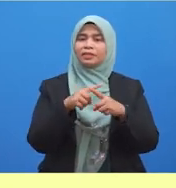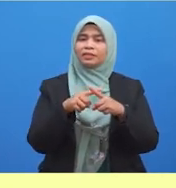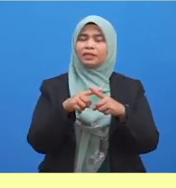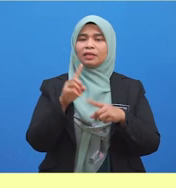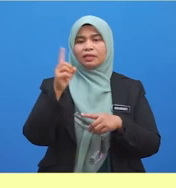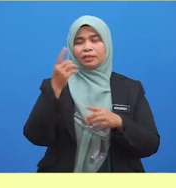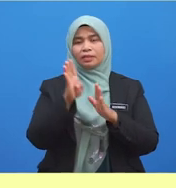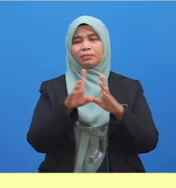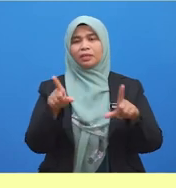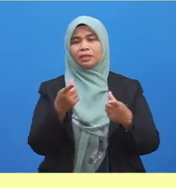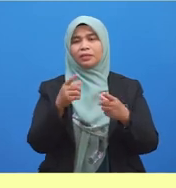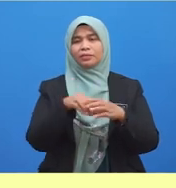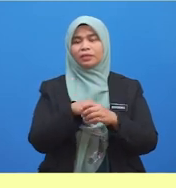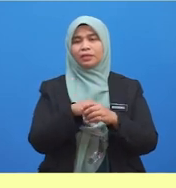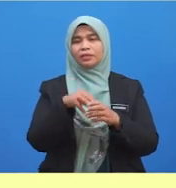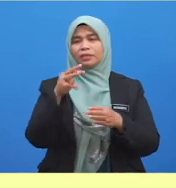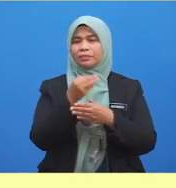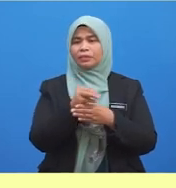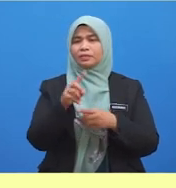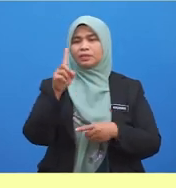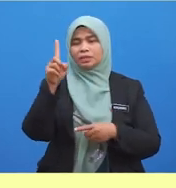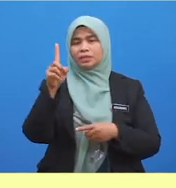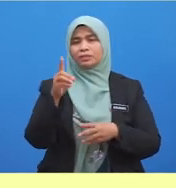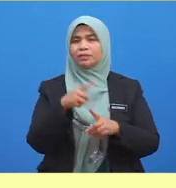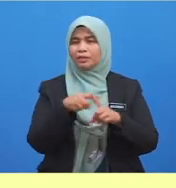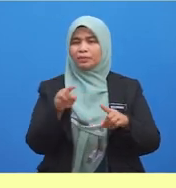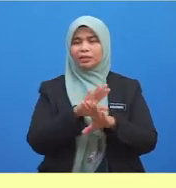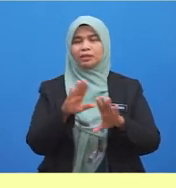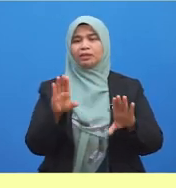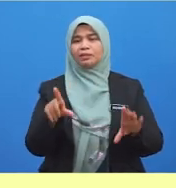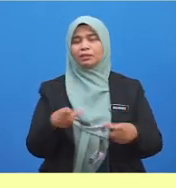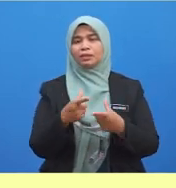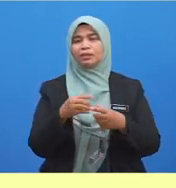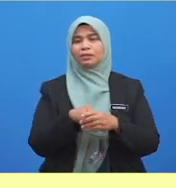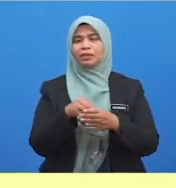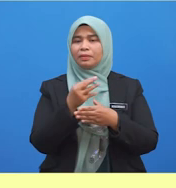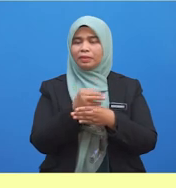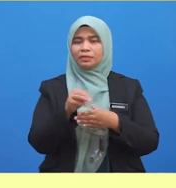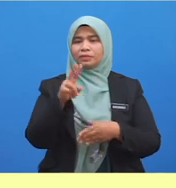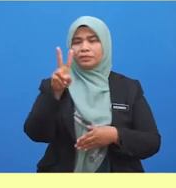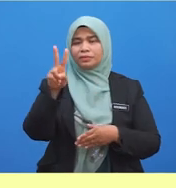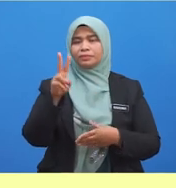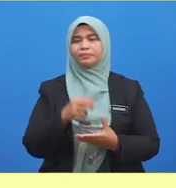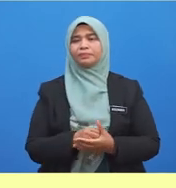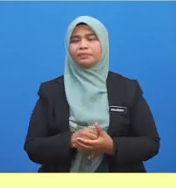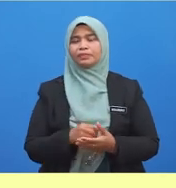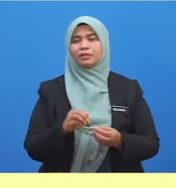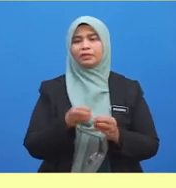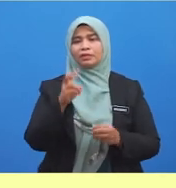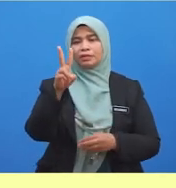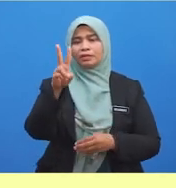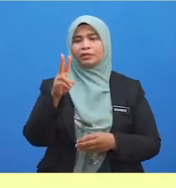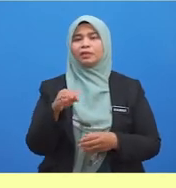berlaku dalam meiosis 1 tetapi tidak berlaku dalam meiosis 2.